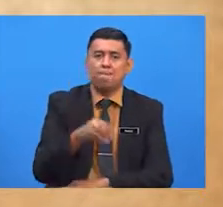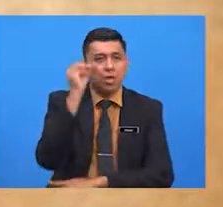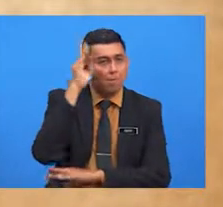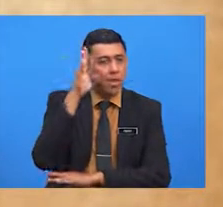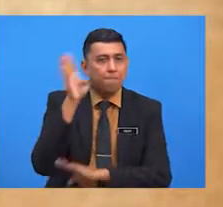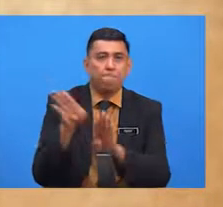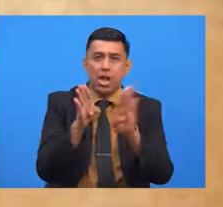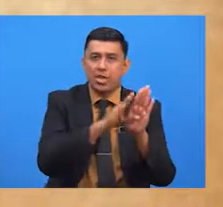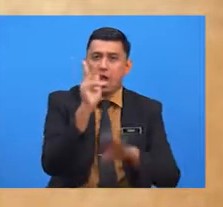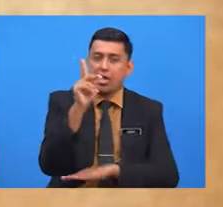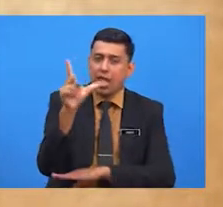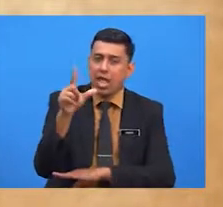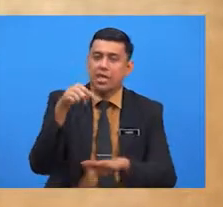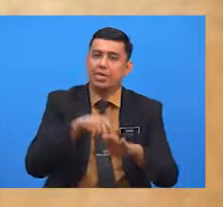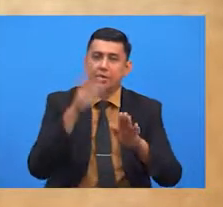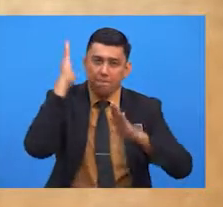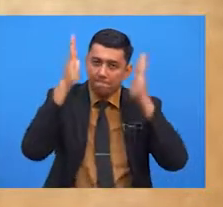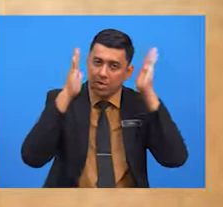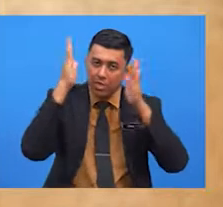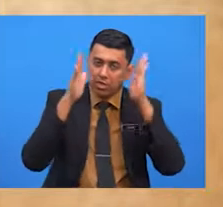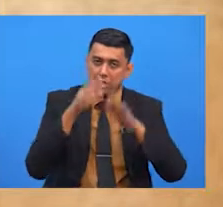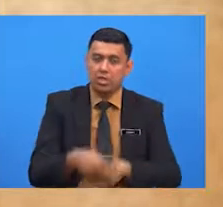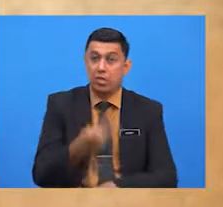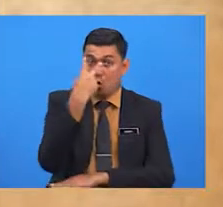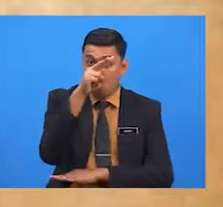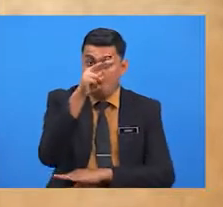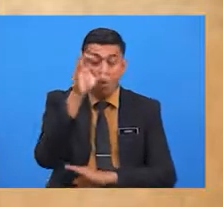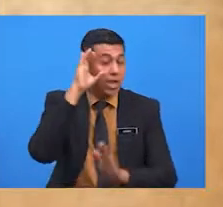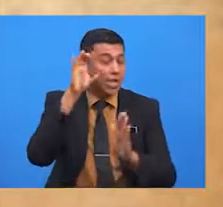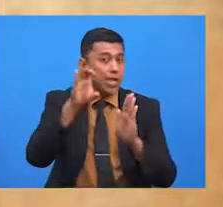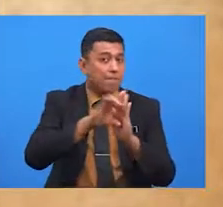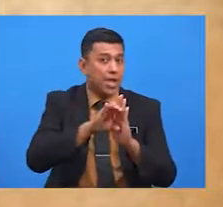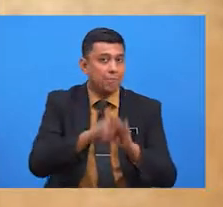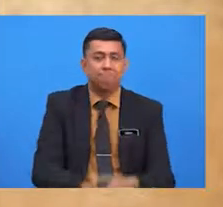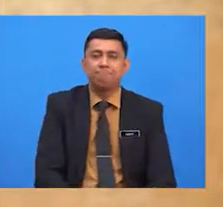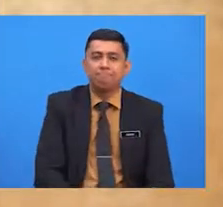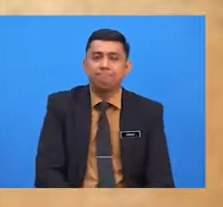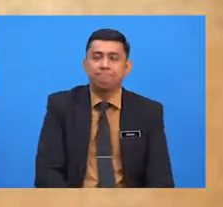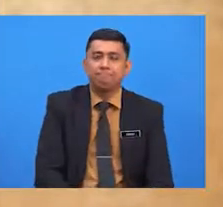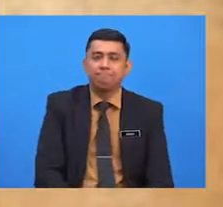Lumpur di Malaysia yang dipaparkan di kaca televisyen.